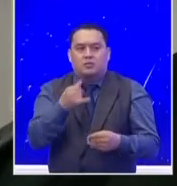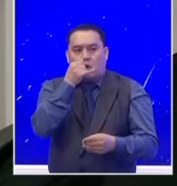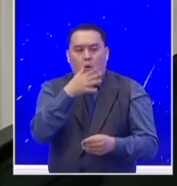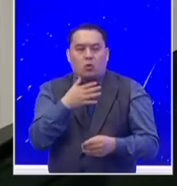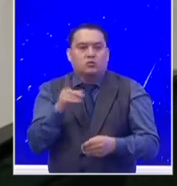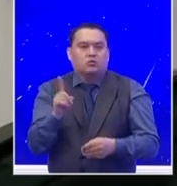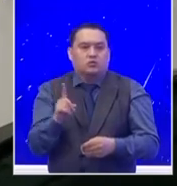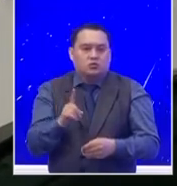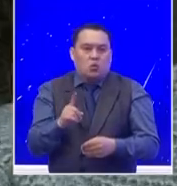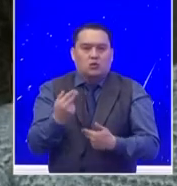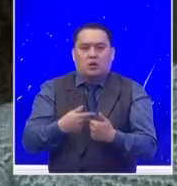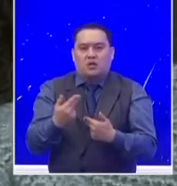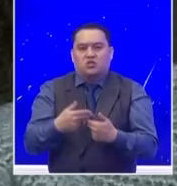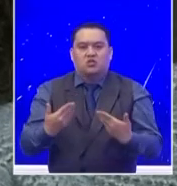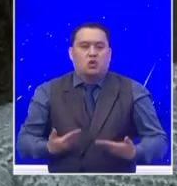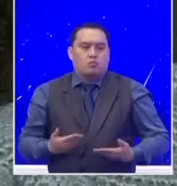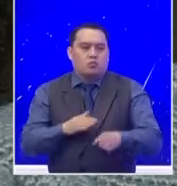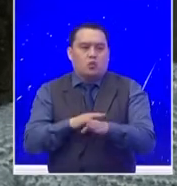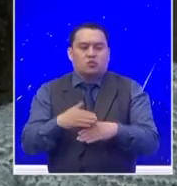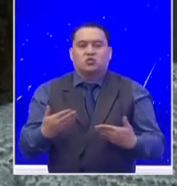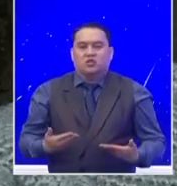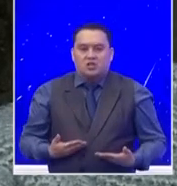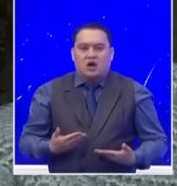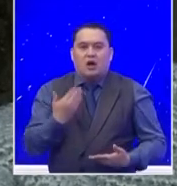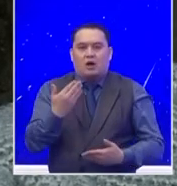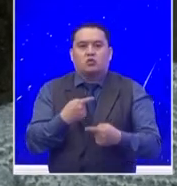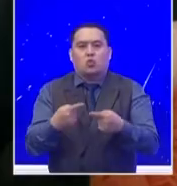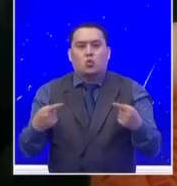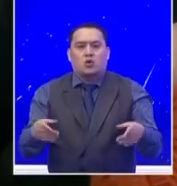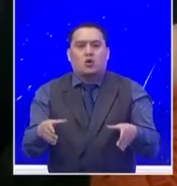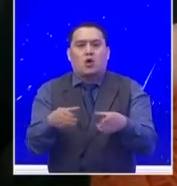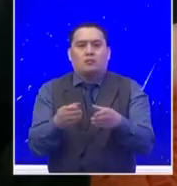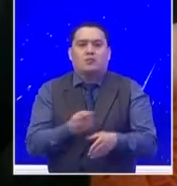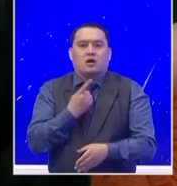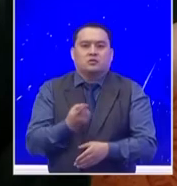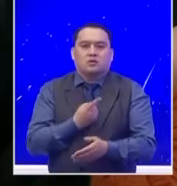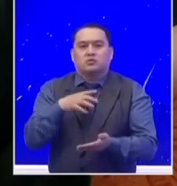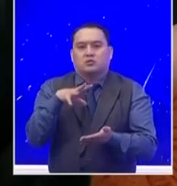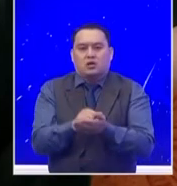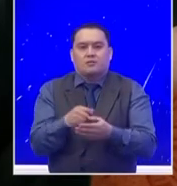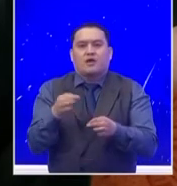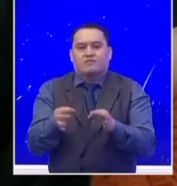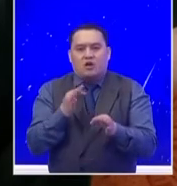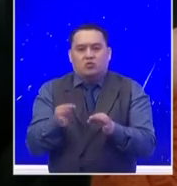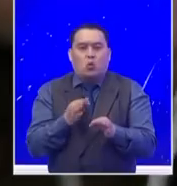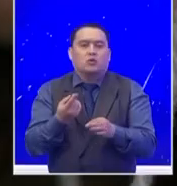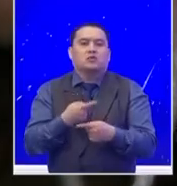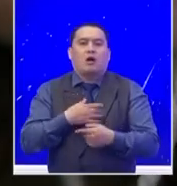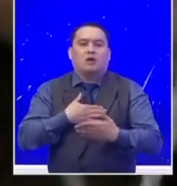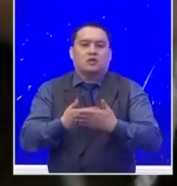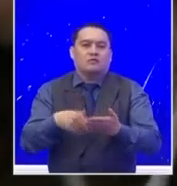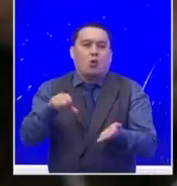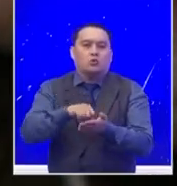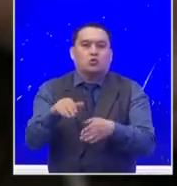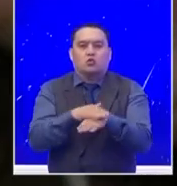но это не мешает ей жить полноценной жизнью. Она, как и другие члены мастерской, занимается вязанием. К тому же активно